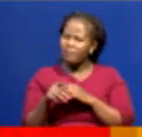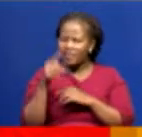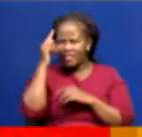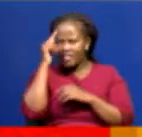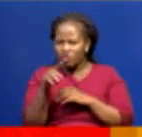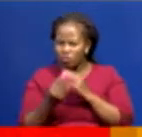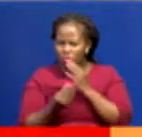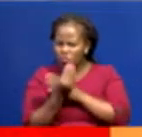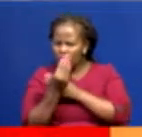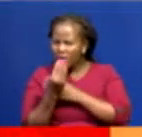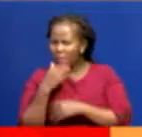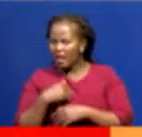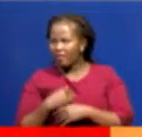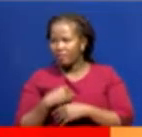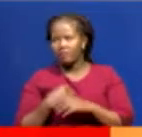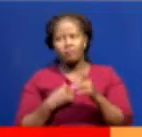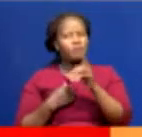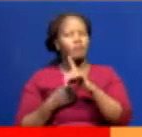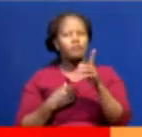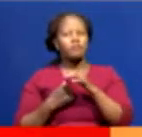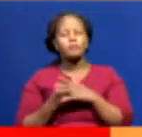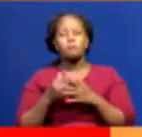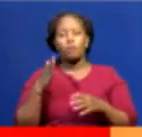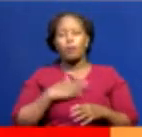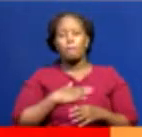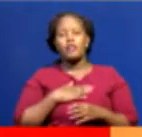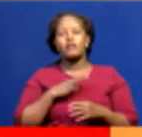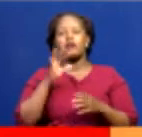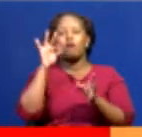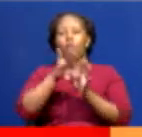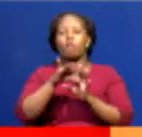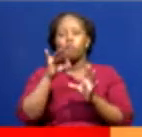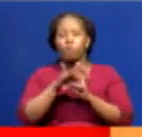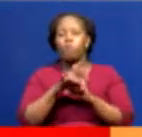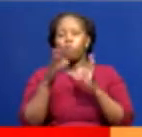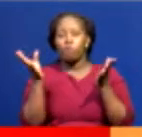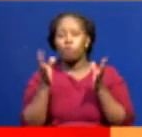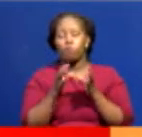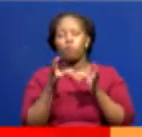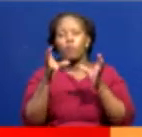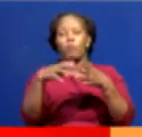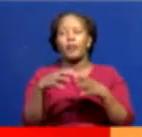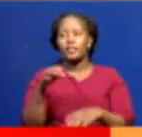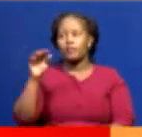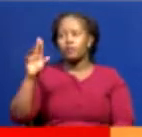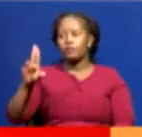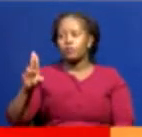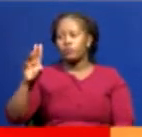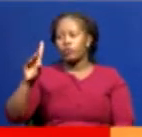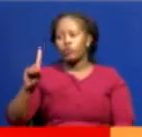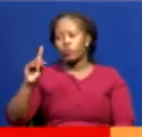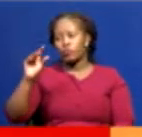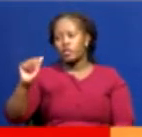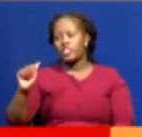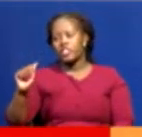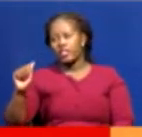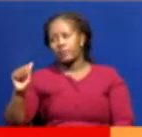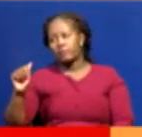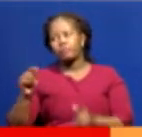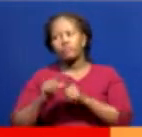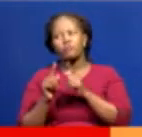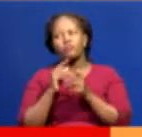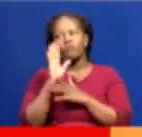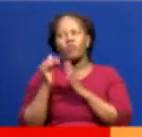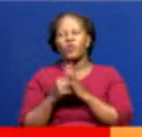kweli? Amna. Mimi niko katika, nilichaguliwa katika chama cha UDA ambaye ndio iko katika serikali. Na hayo